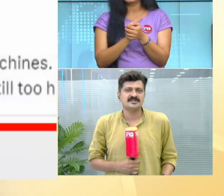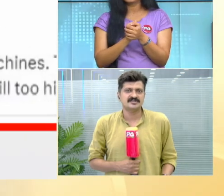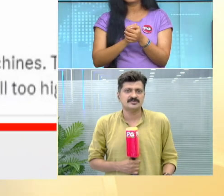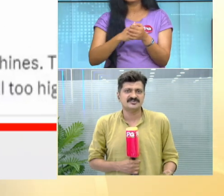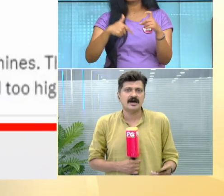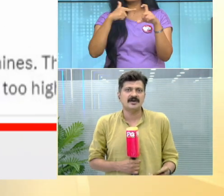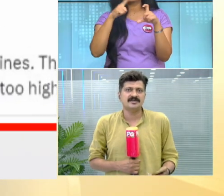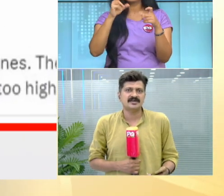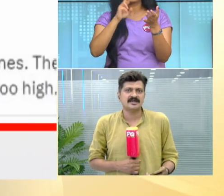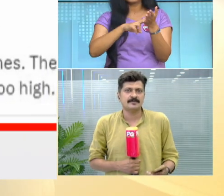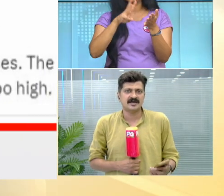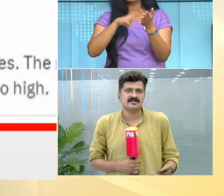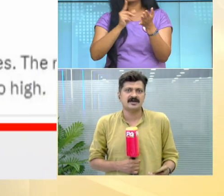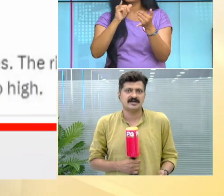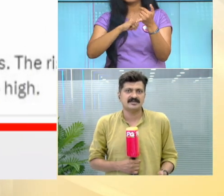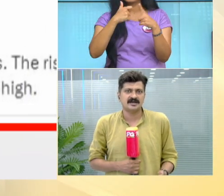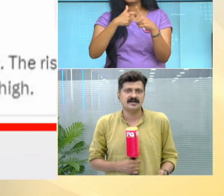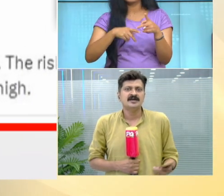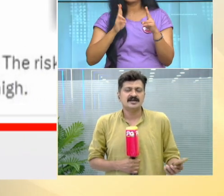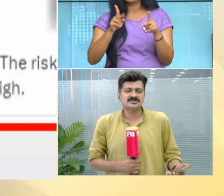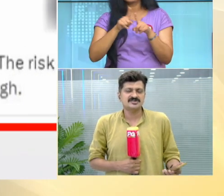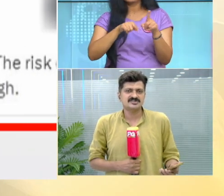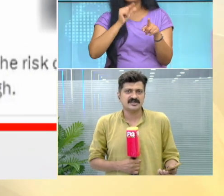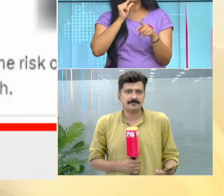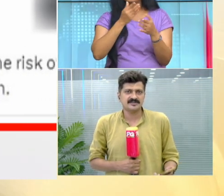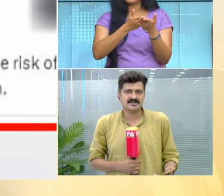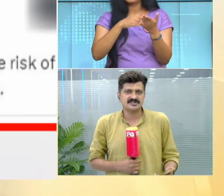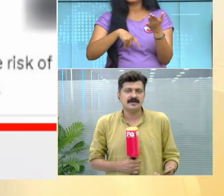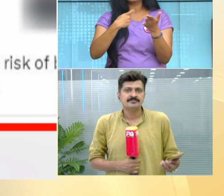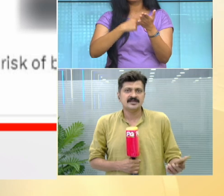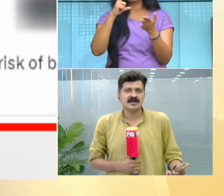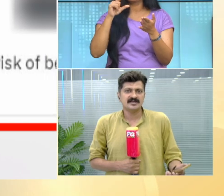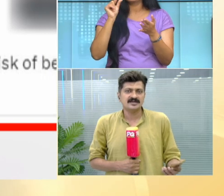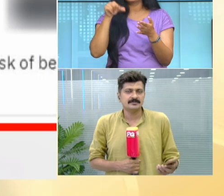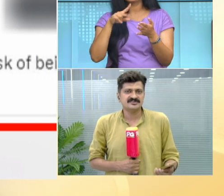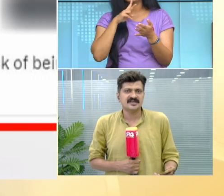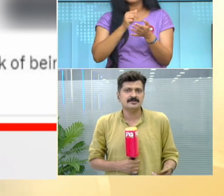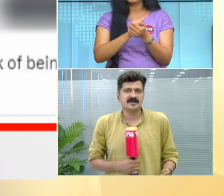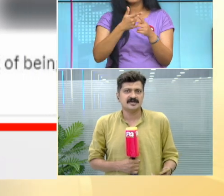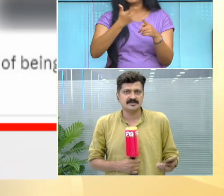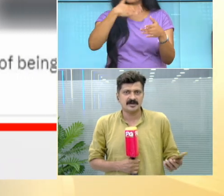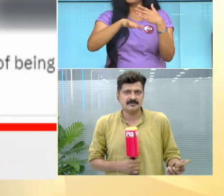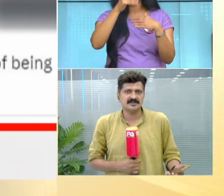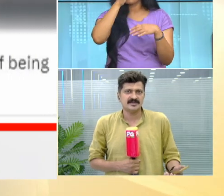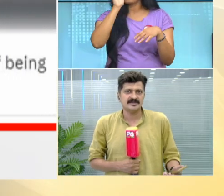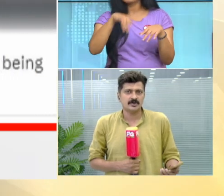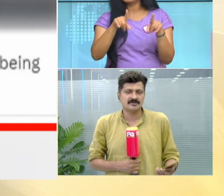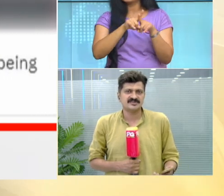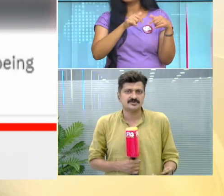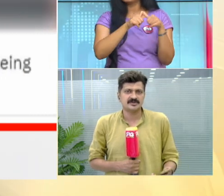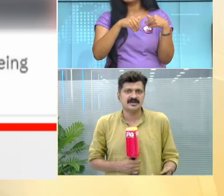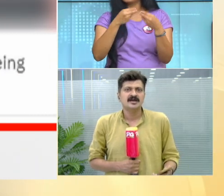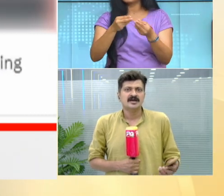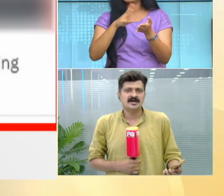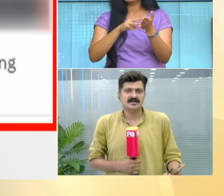ഇലോൺ മസ്ക് നടത്തിയത് ഒരു സാമാന്യവൽക്കരണം മാത്രമാണ് എന്നാണ് രാജീവ് ചന്ദ്രശേഖർ പ്രതികരിച്ചത്. എന്നാൽ അട്ടിമറി സാധ്യമാണ് എന്ന മറുപടി നൽകി ഇലോൺ